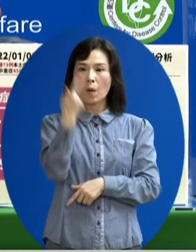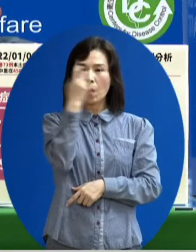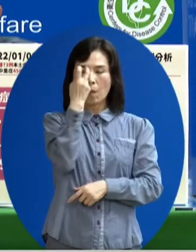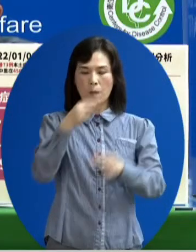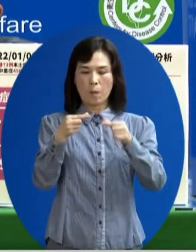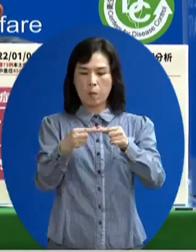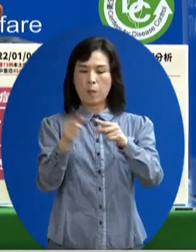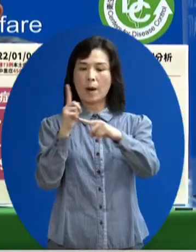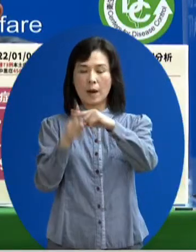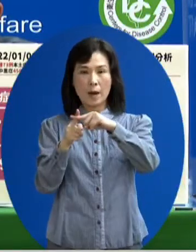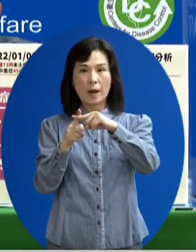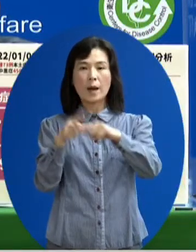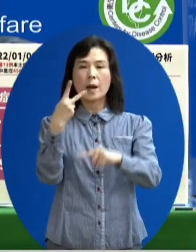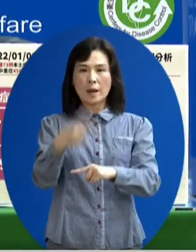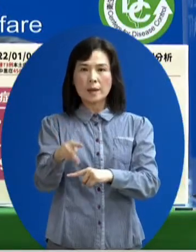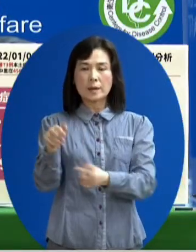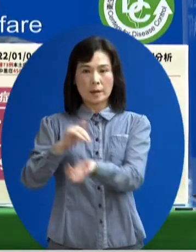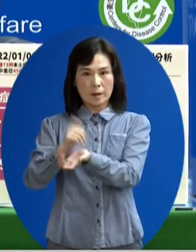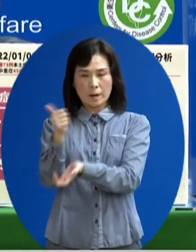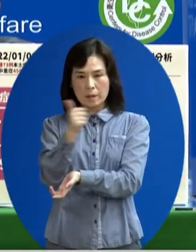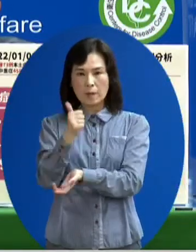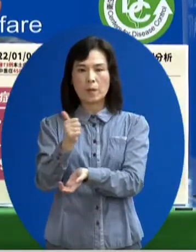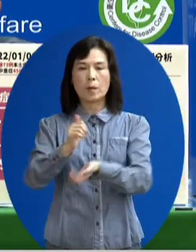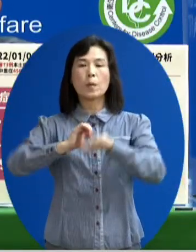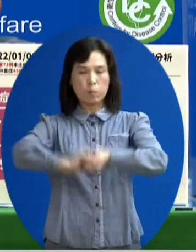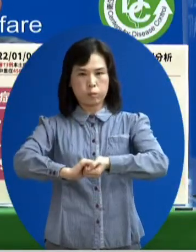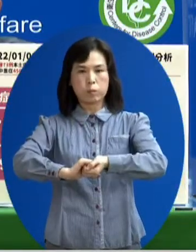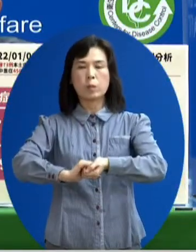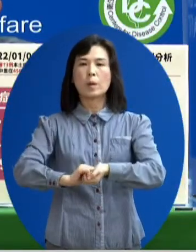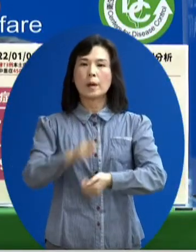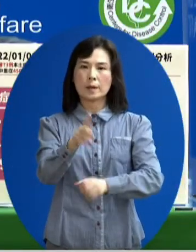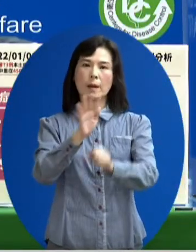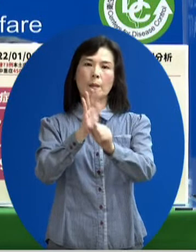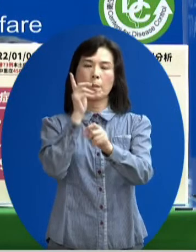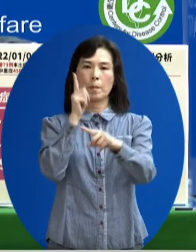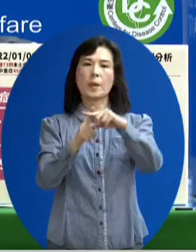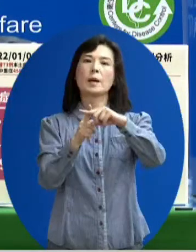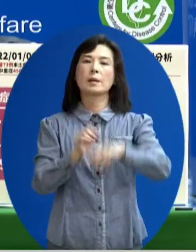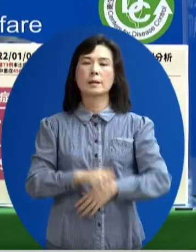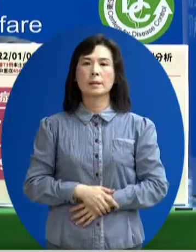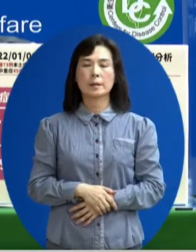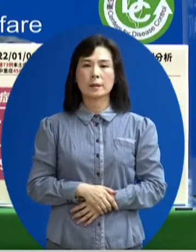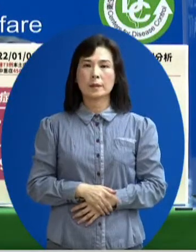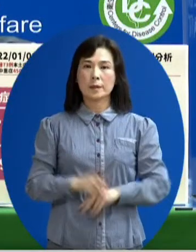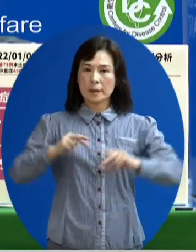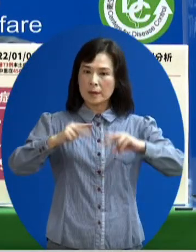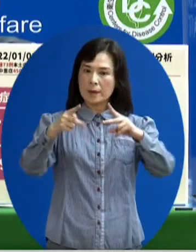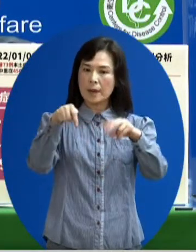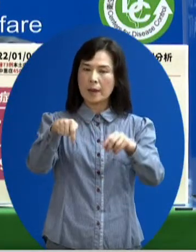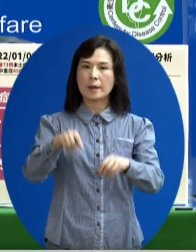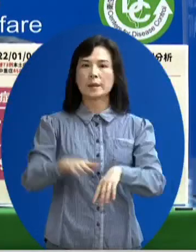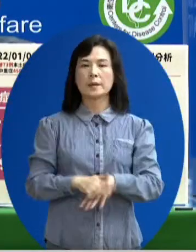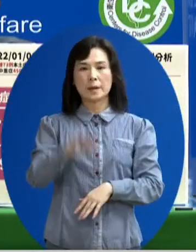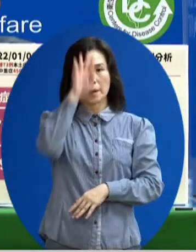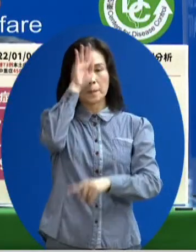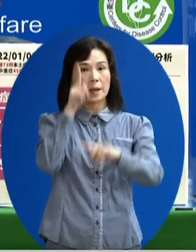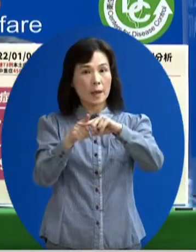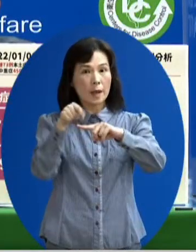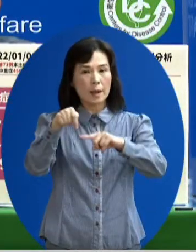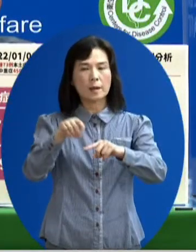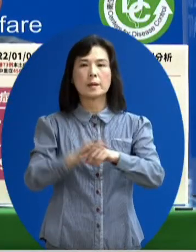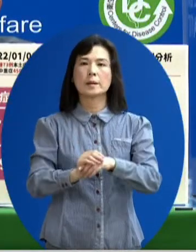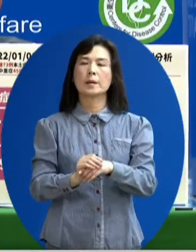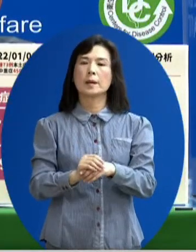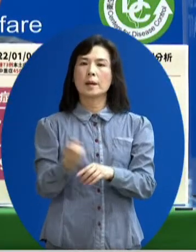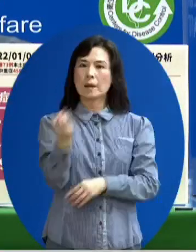检验阳性且经医师人员确认那即为确诊。我们修订的这个确诊的定义主要是